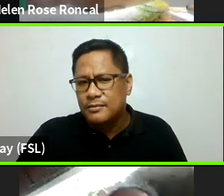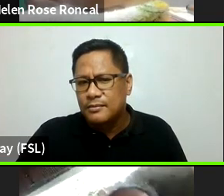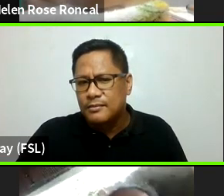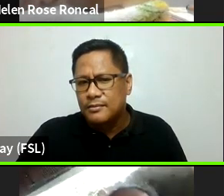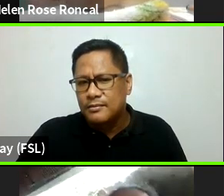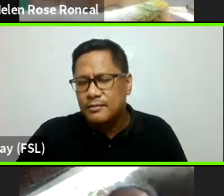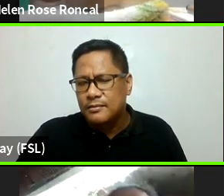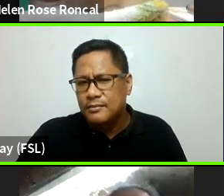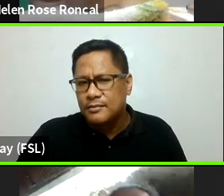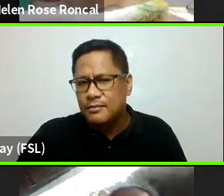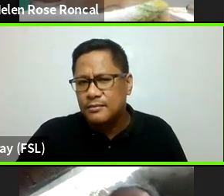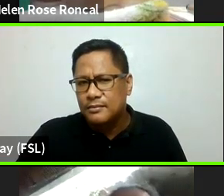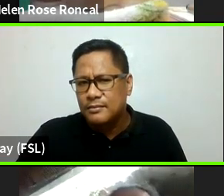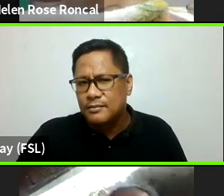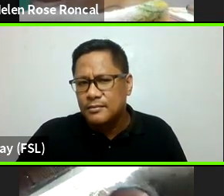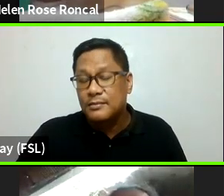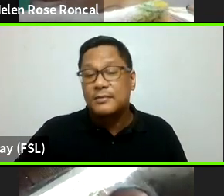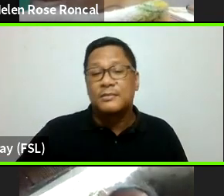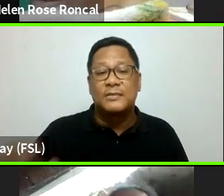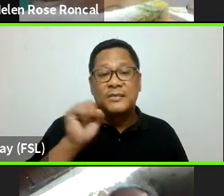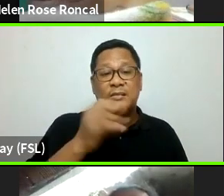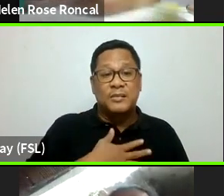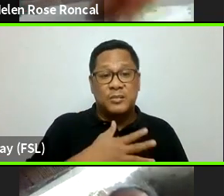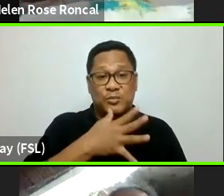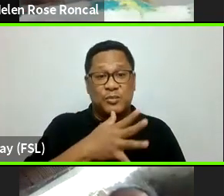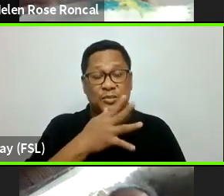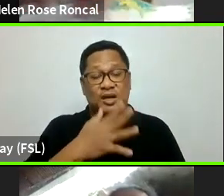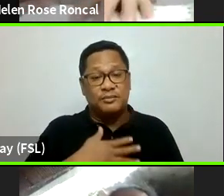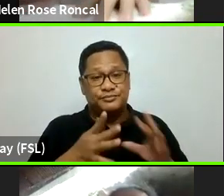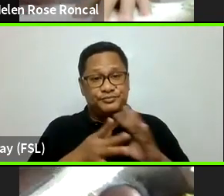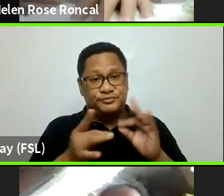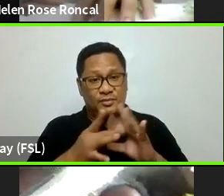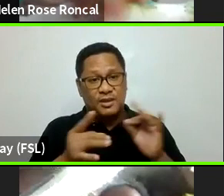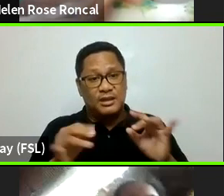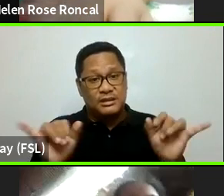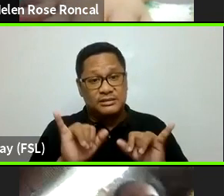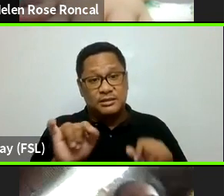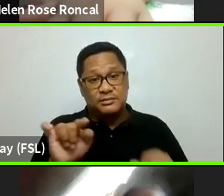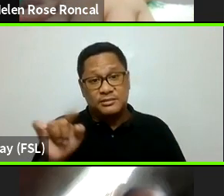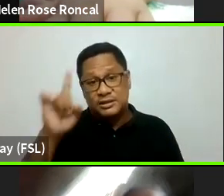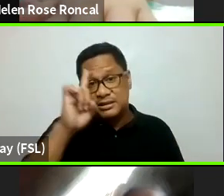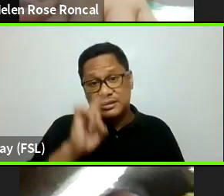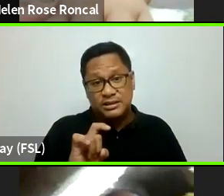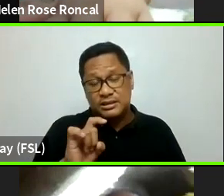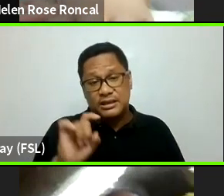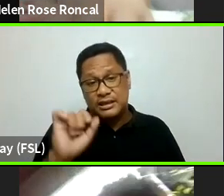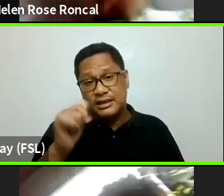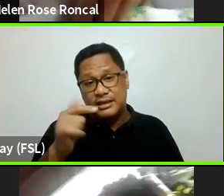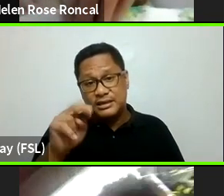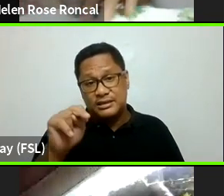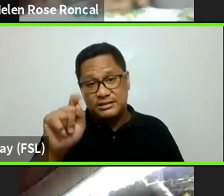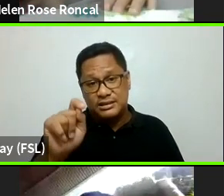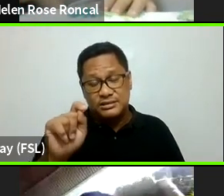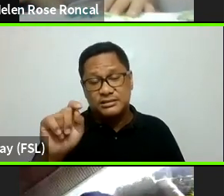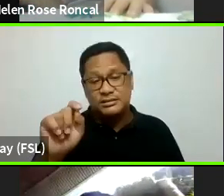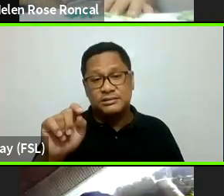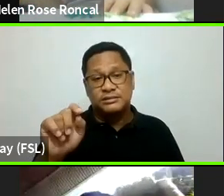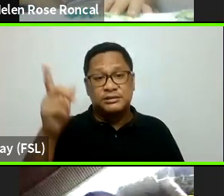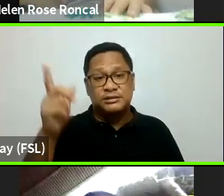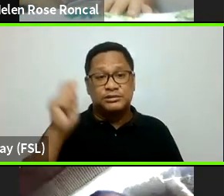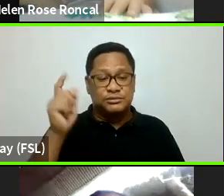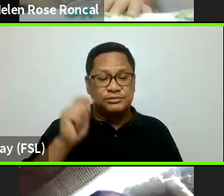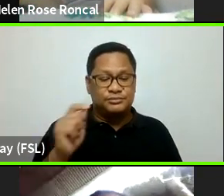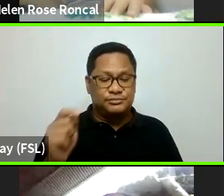Sampa. Yung mother ko, 'di ba nakwento ko na sa insurance siya, insurance agent. Yung mother Tama,